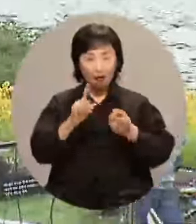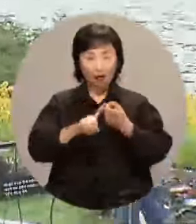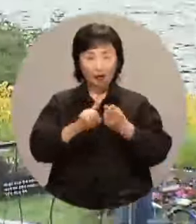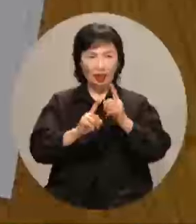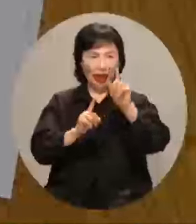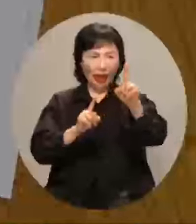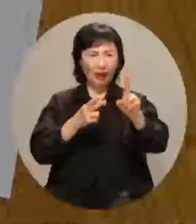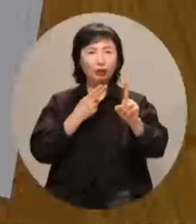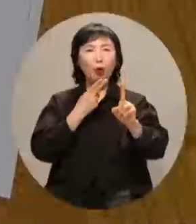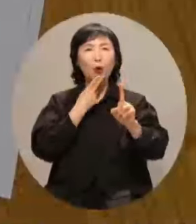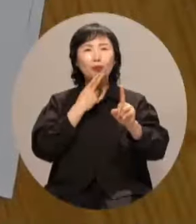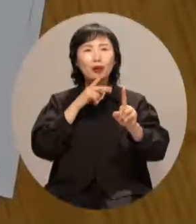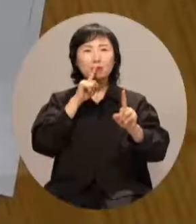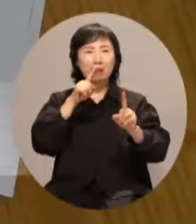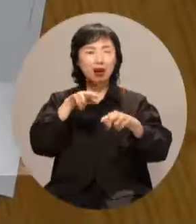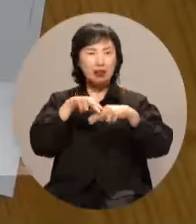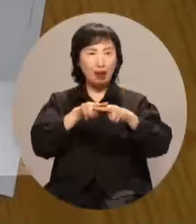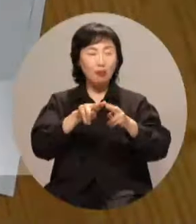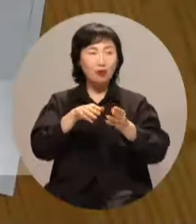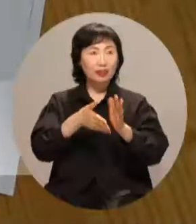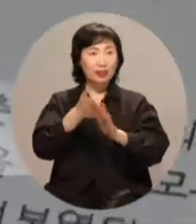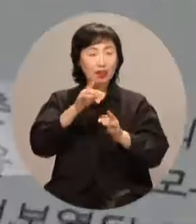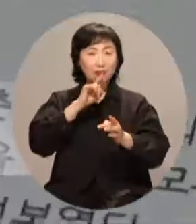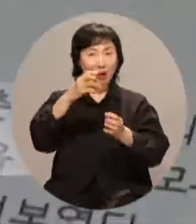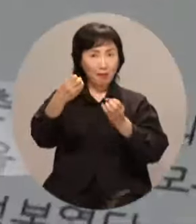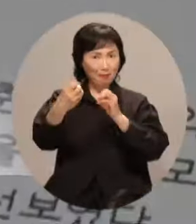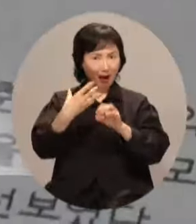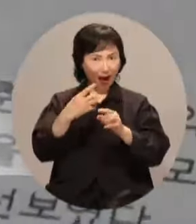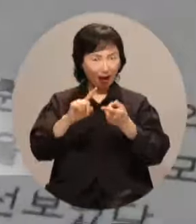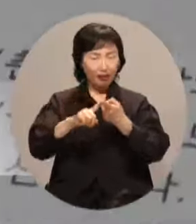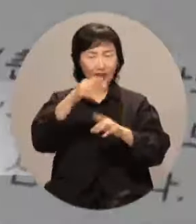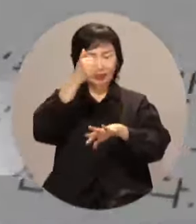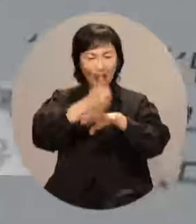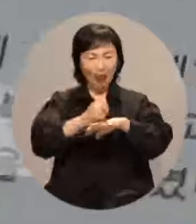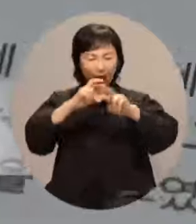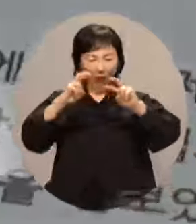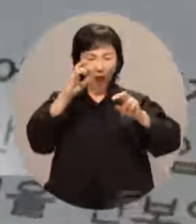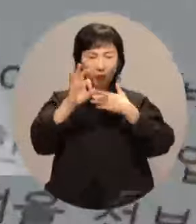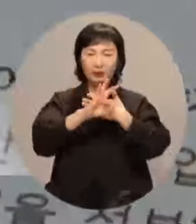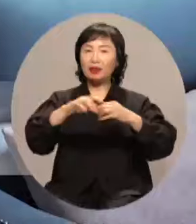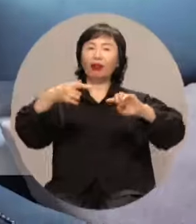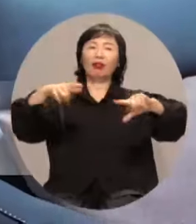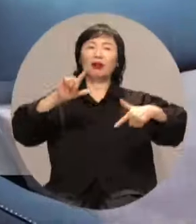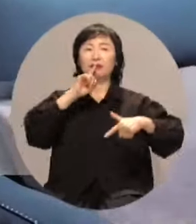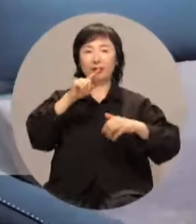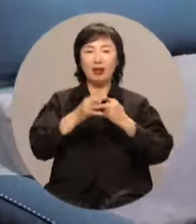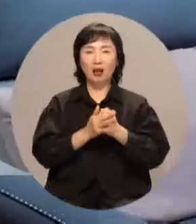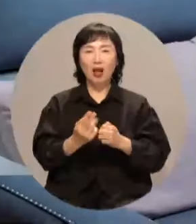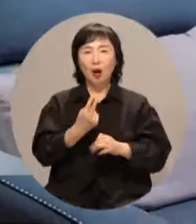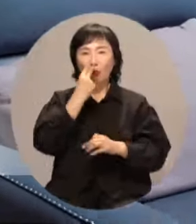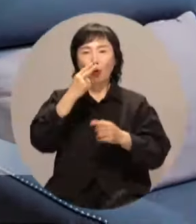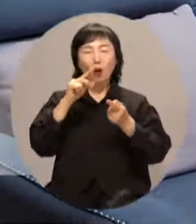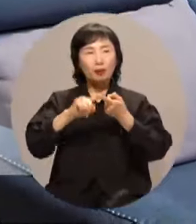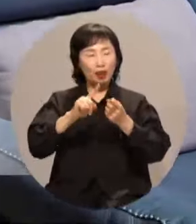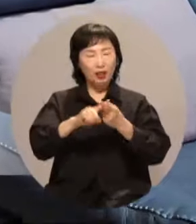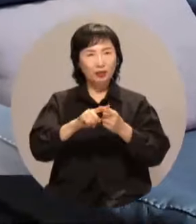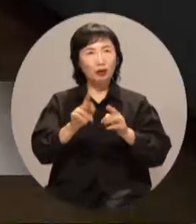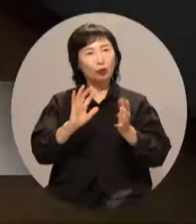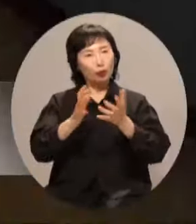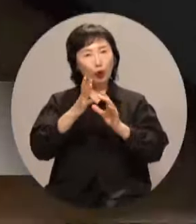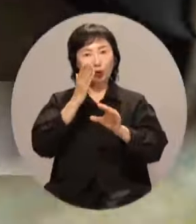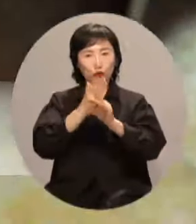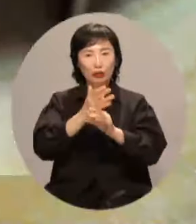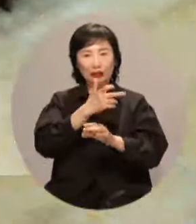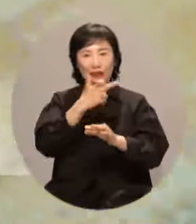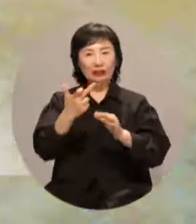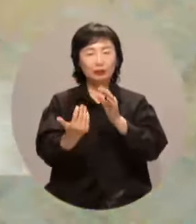건도 발생하지 않았다는 남원시의 자평과 실상은 달랐습니다. 뒤늦게 보험 처리 등을 논의 중이라며 큰 사건